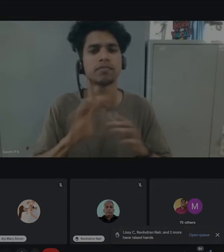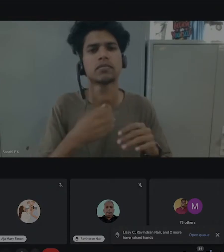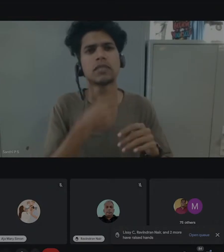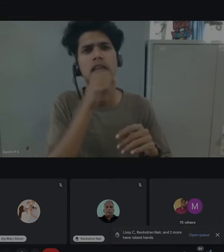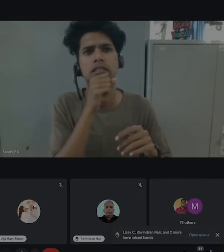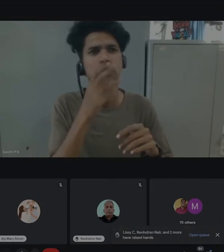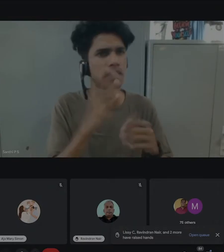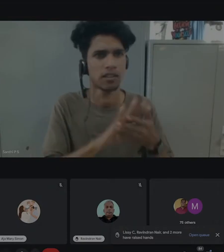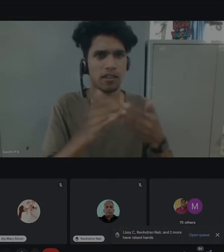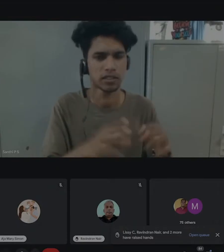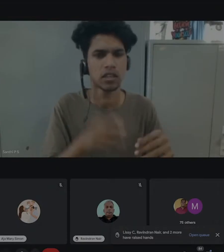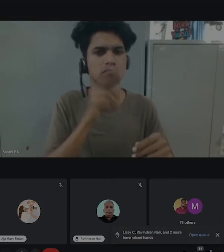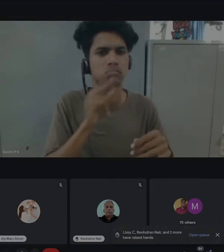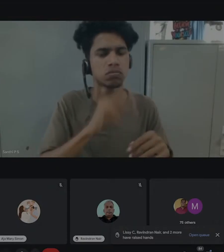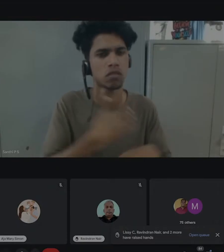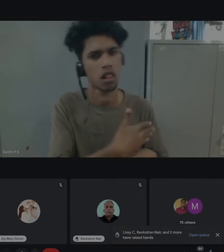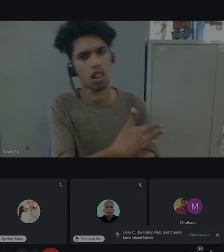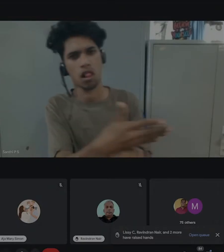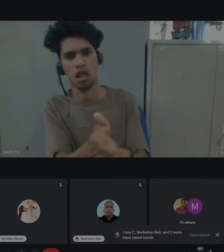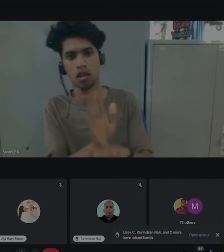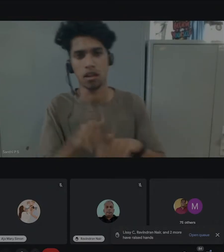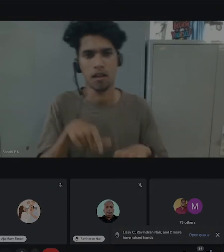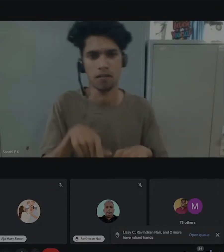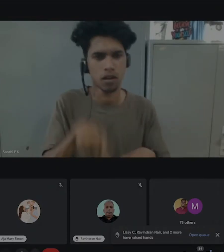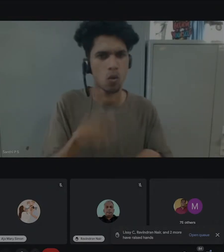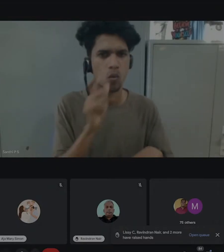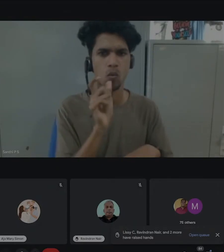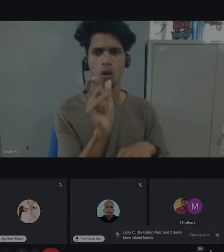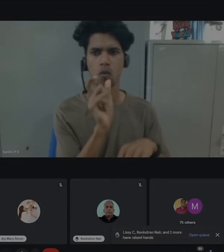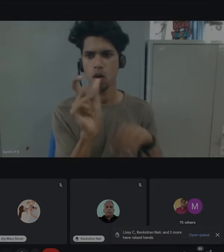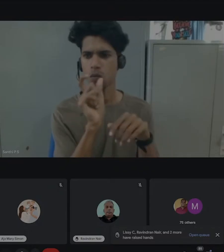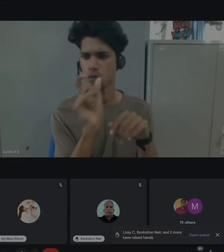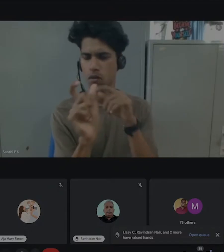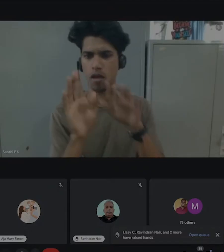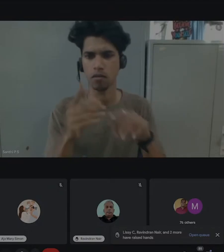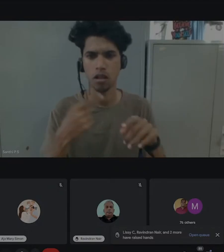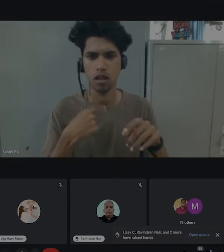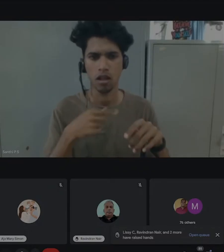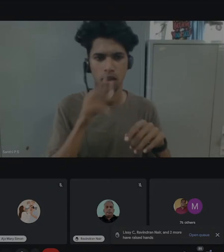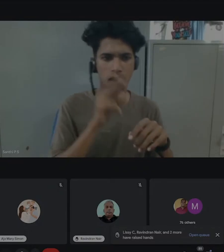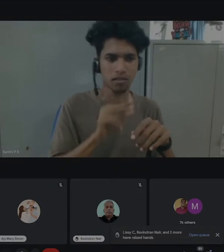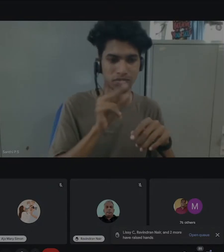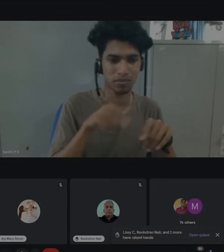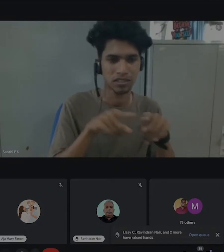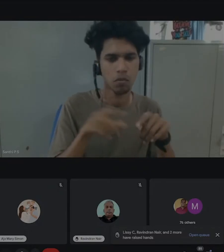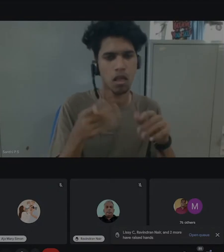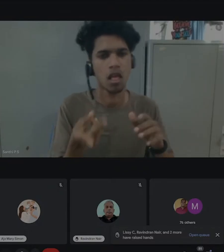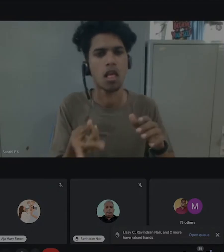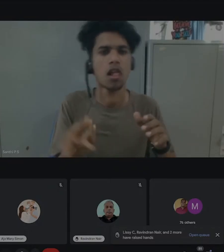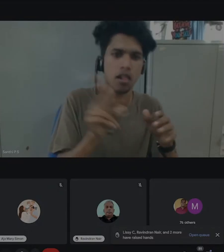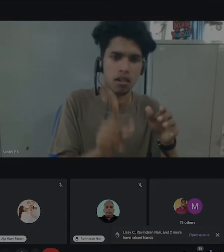തുടങ്ങിയത് ലേറ്റ് ആയിട്ടാണ്. സ്പീച്ച് ഡിലേ ഉണ്ടായിരുന്നു. ഇപ്പൊ വേർഡ്സ് പറയുമ്പോഴെല്ലാം നമ്മൾ പറയുന്നത് പോലെ റിപ്പീറ്റ് ചെയ്യുന്നു. ഇതൊരു പ്രോബ്ലം